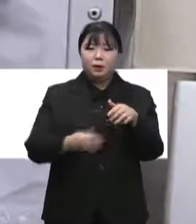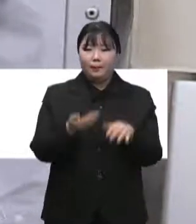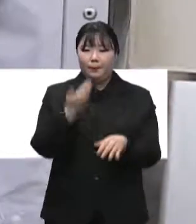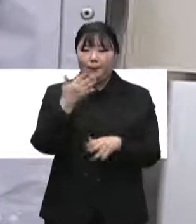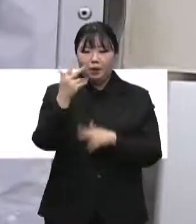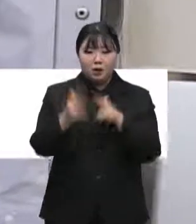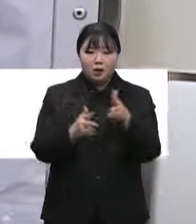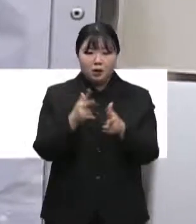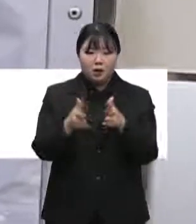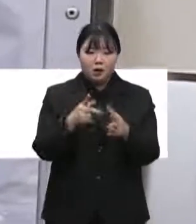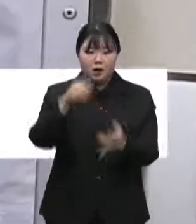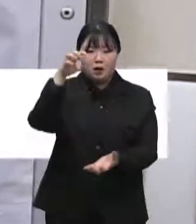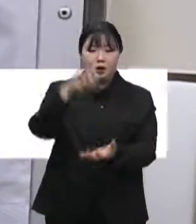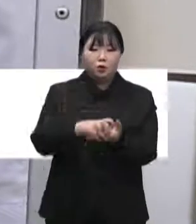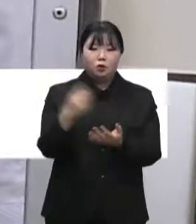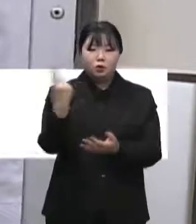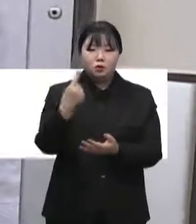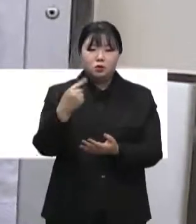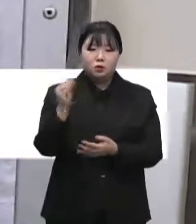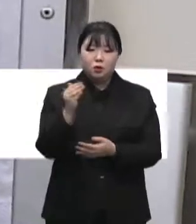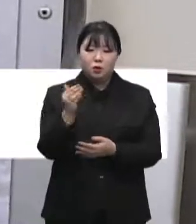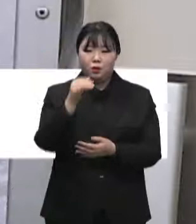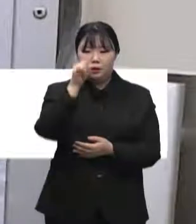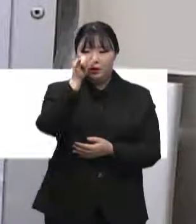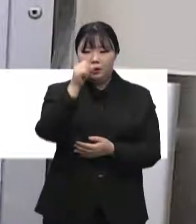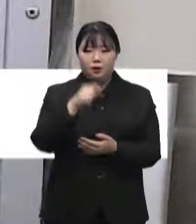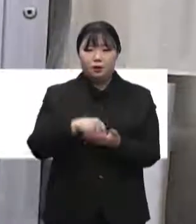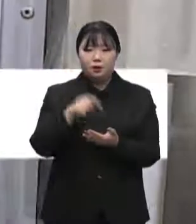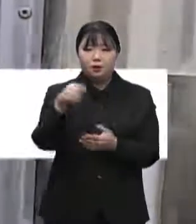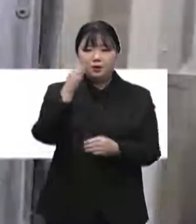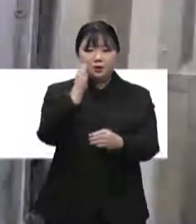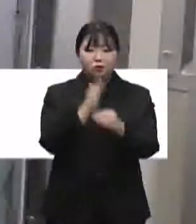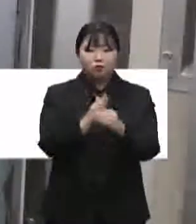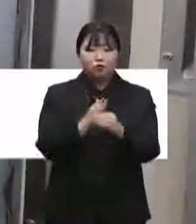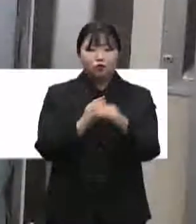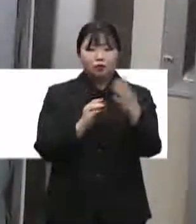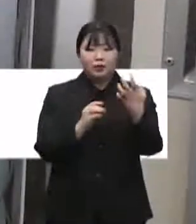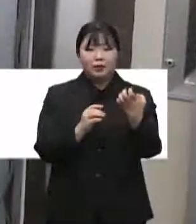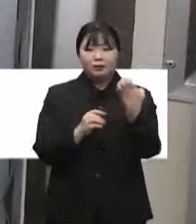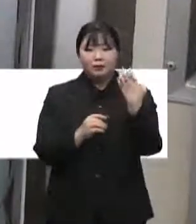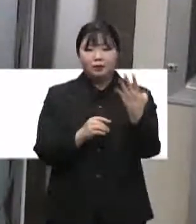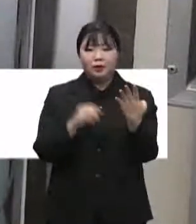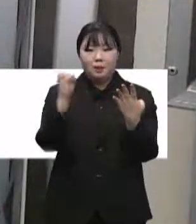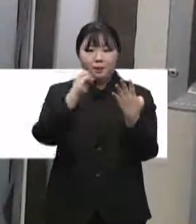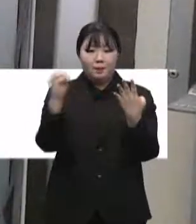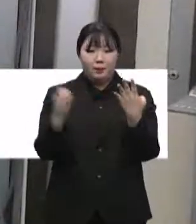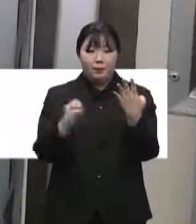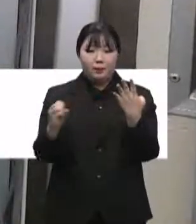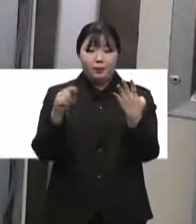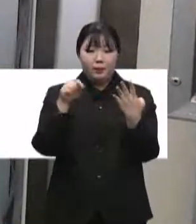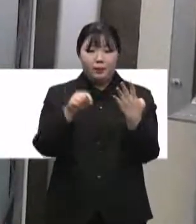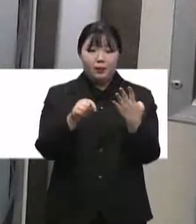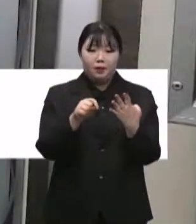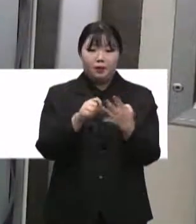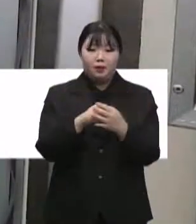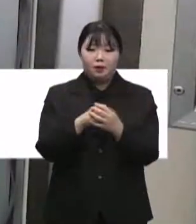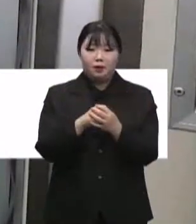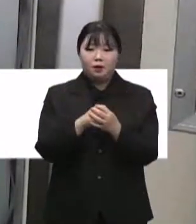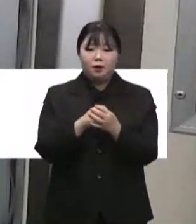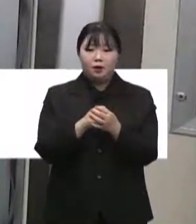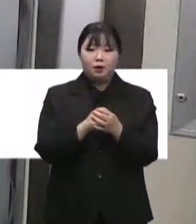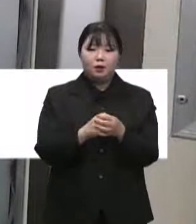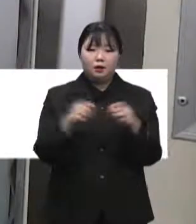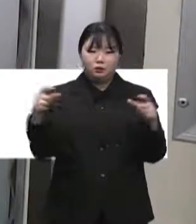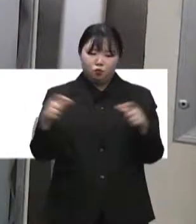가공 업소는 총 1,074곳이며 이 중 44%인 468곳이 150제곱미터